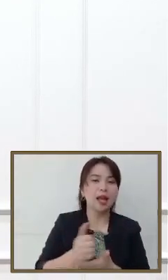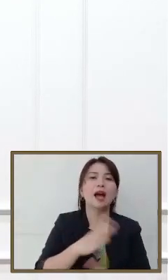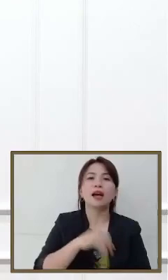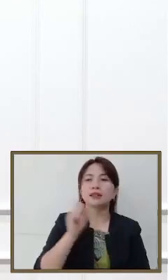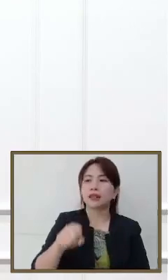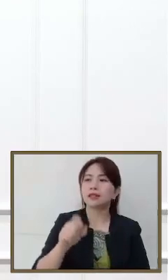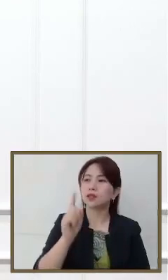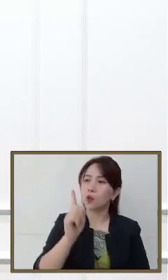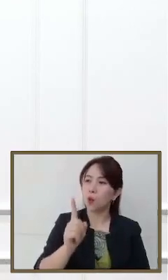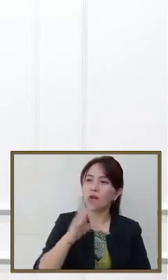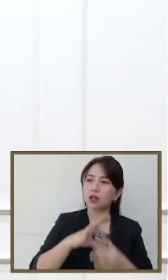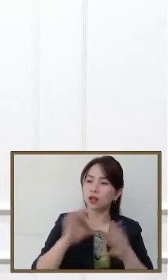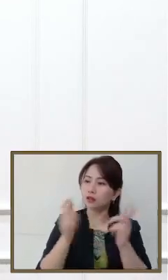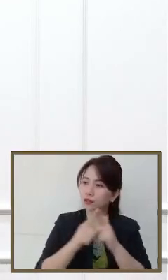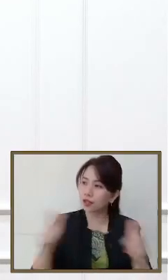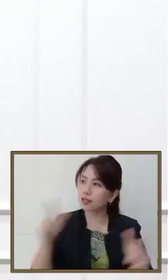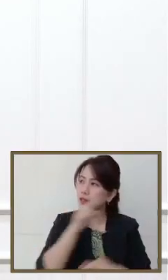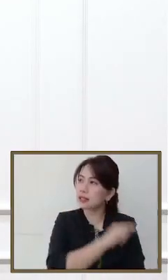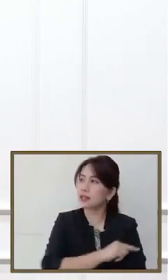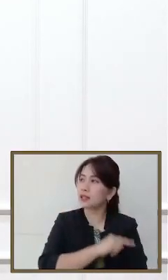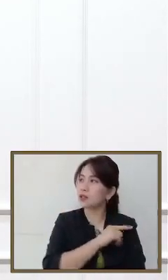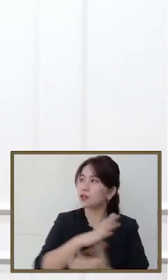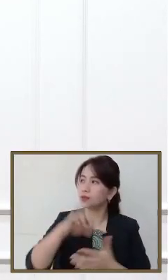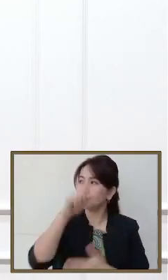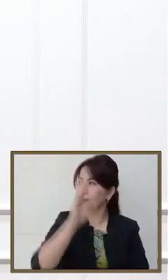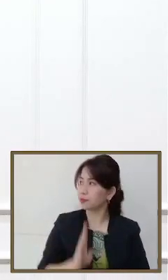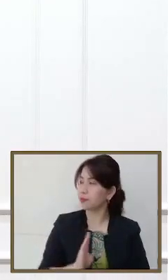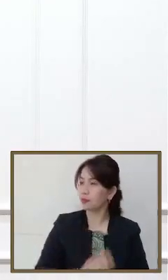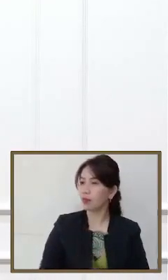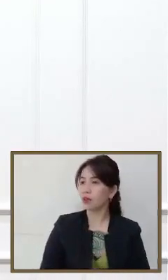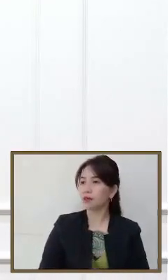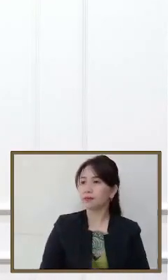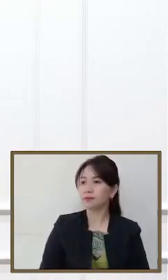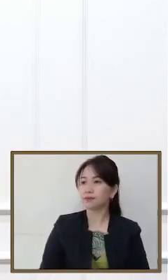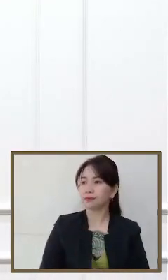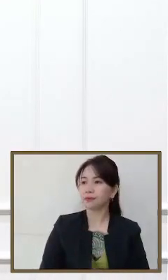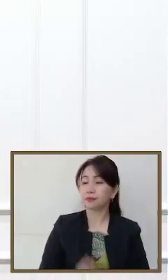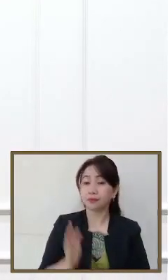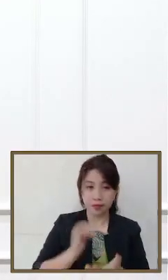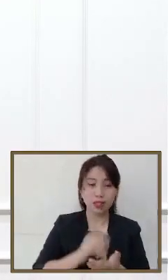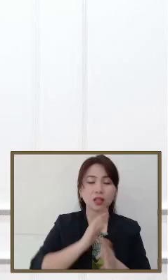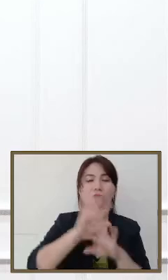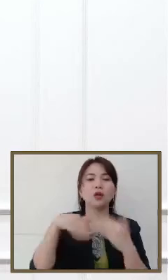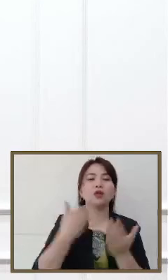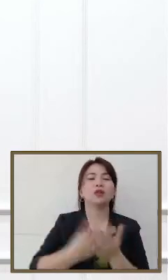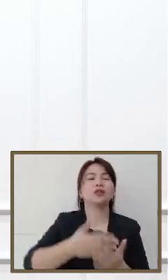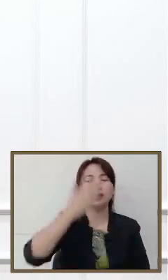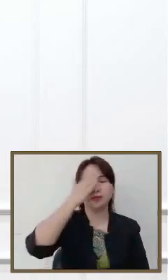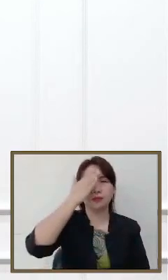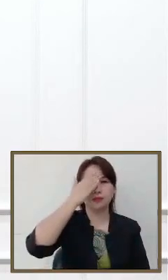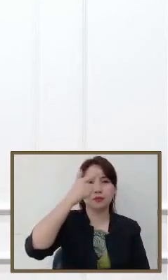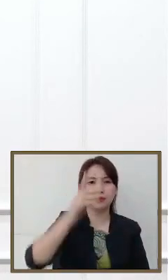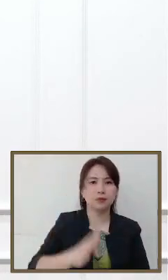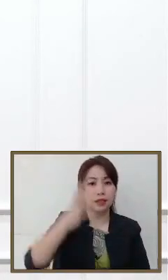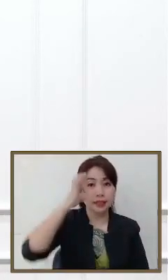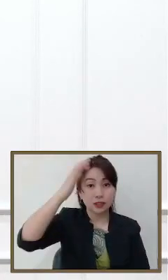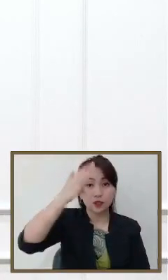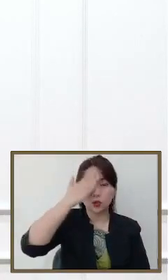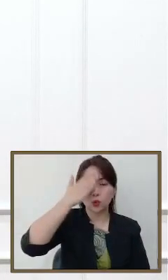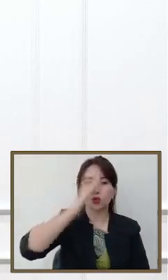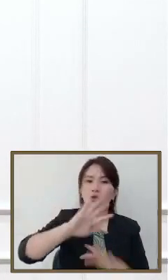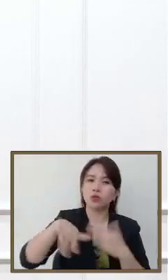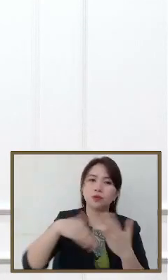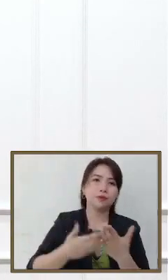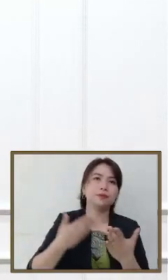the greatest natures of God mga kapatid walang iba kundi yyung pagiging omniscient niya Amen